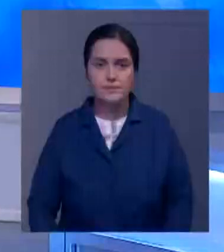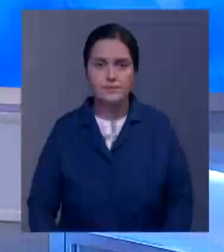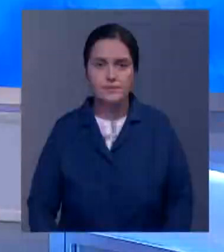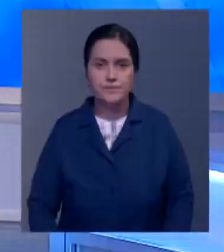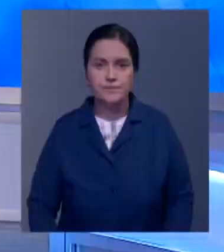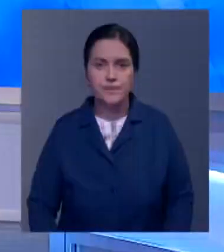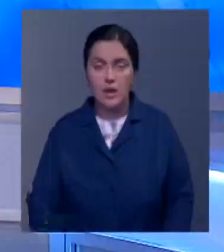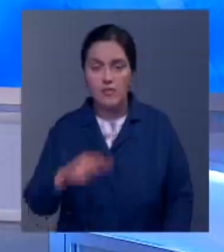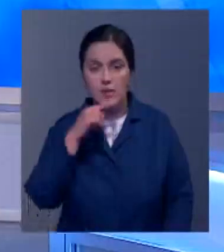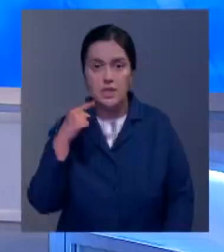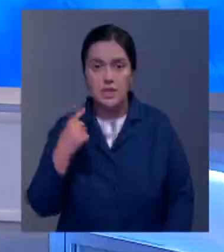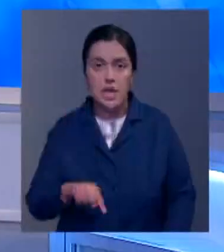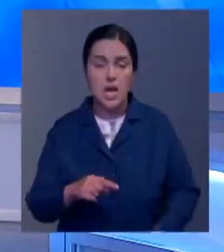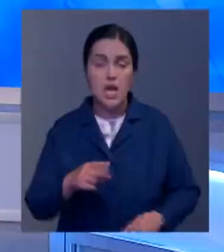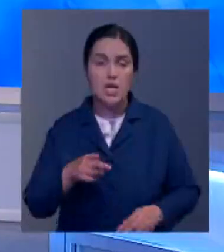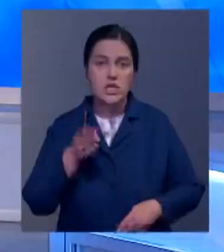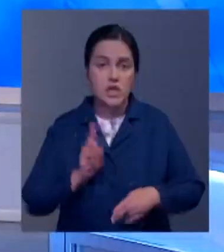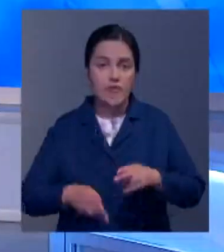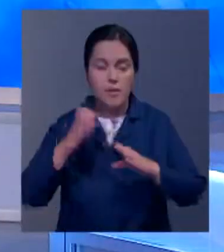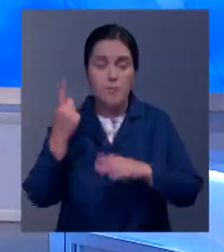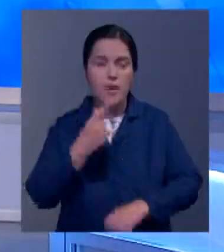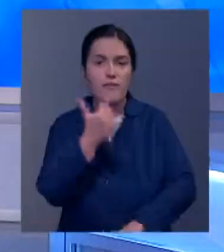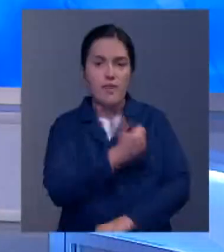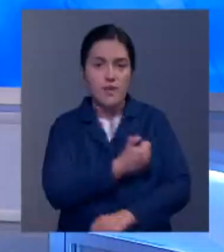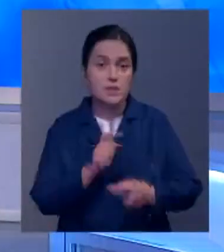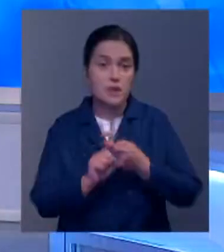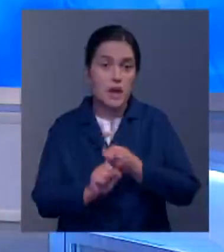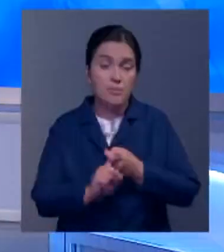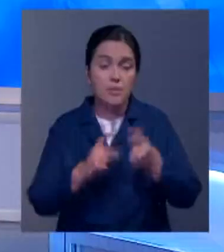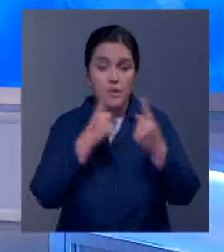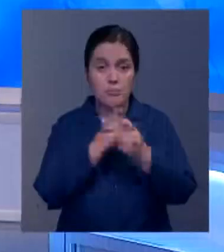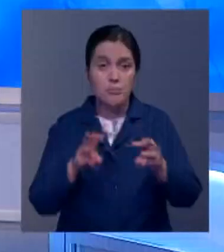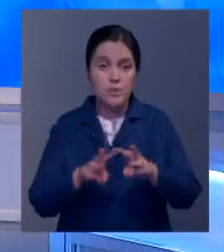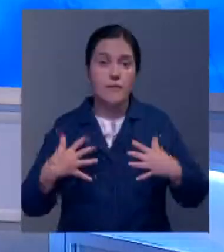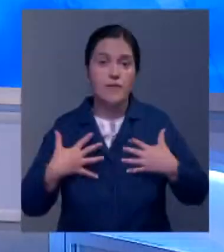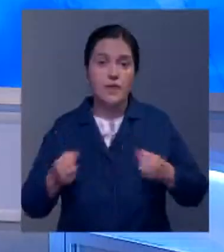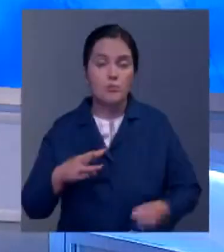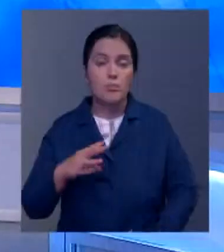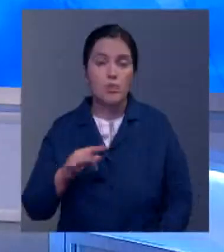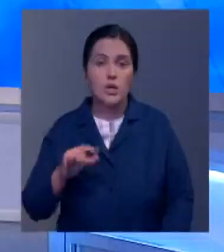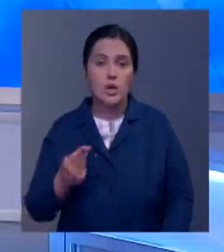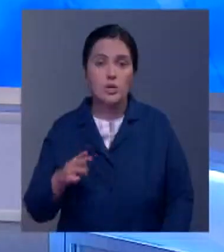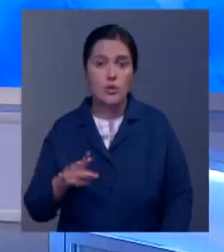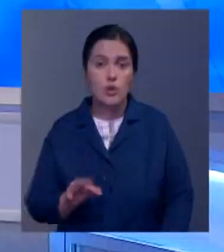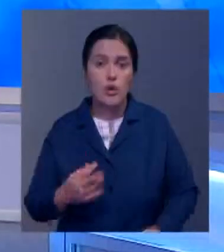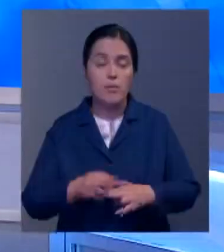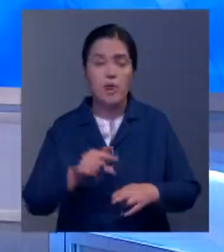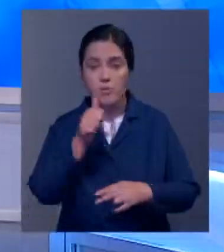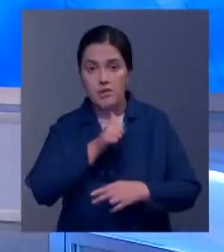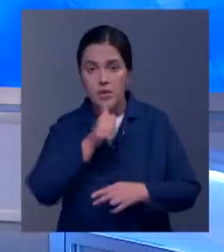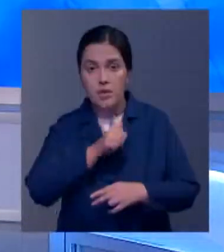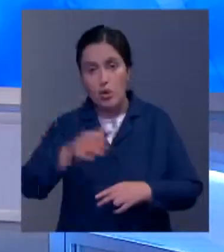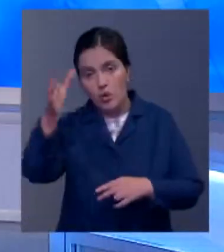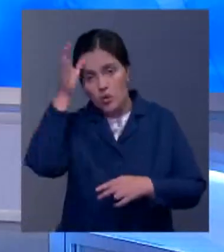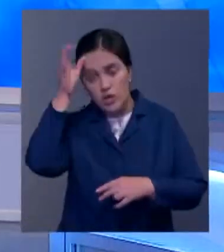в россии завершили лабораторные испытания первой вакцина от коронавируса об этом заявил министр здравоохранения михаил мурашко тестирования